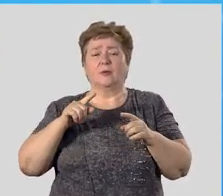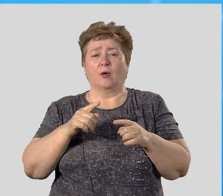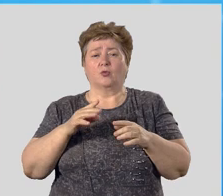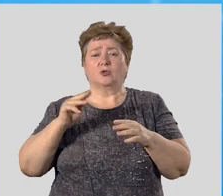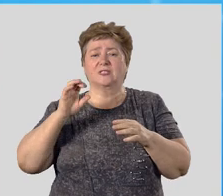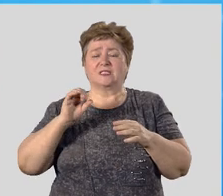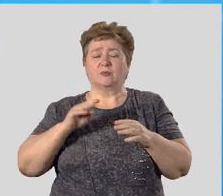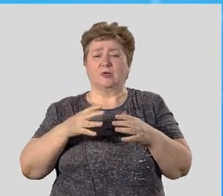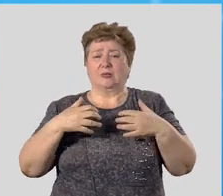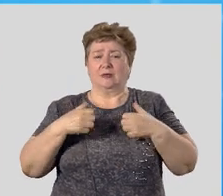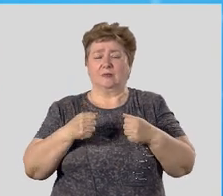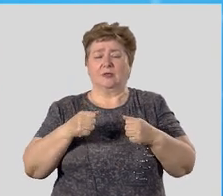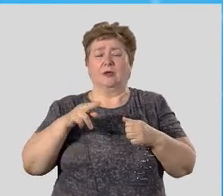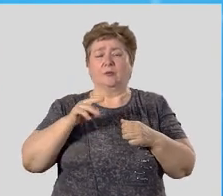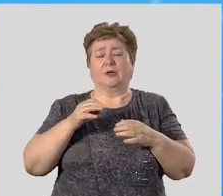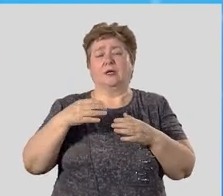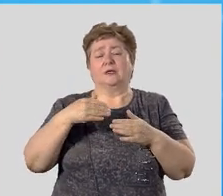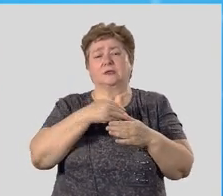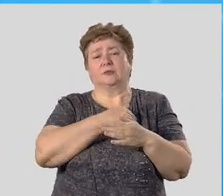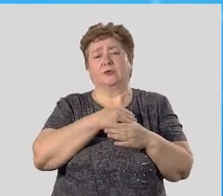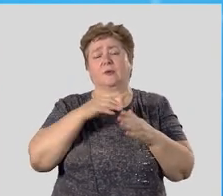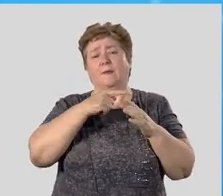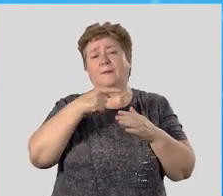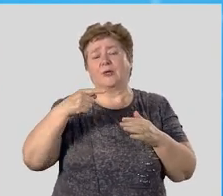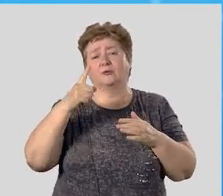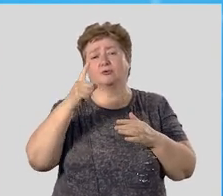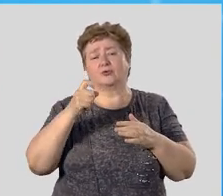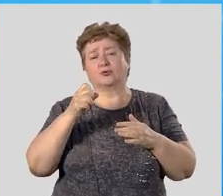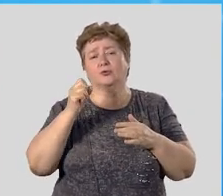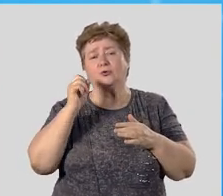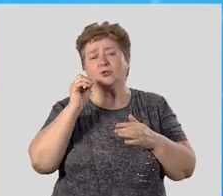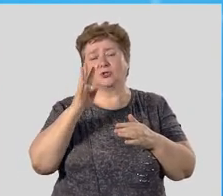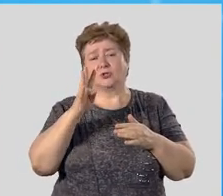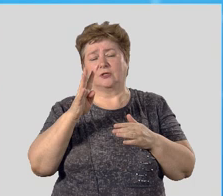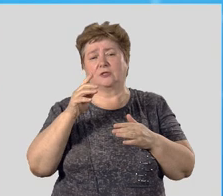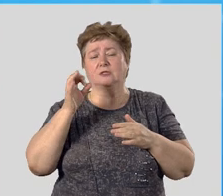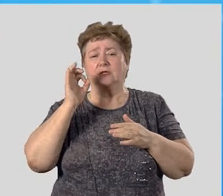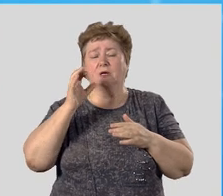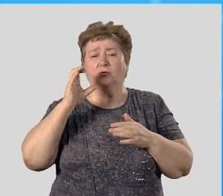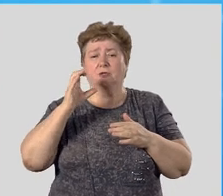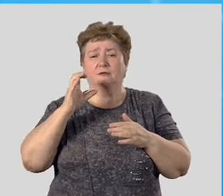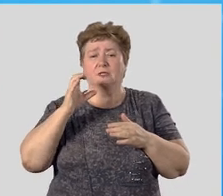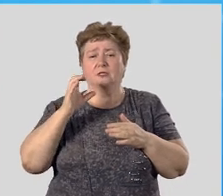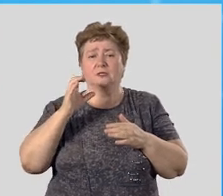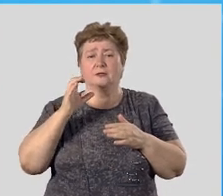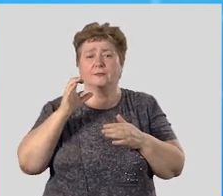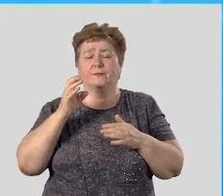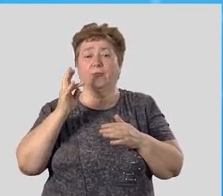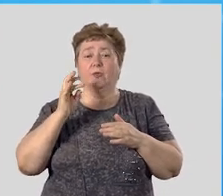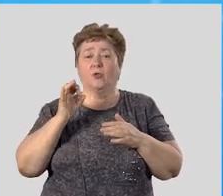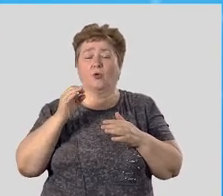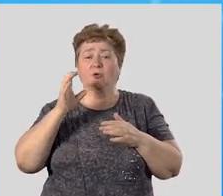что спирт твердеет при температуре минус 114 градусов Цельсия.